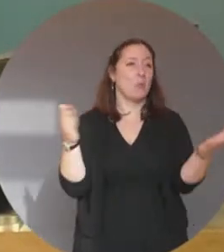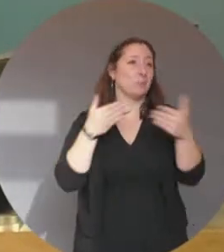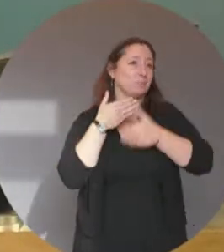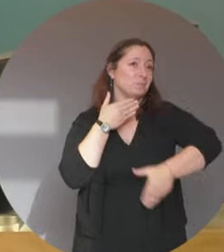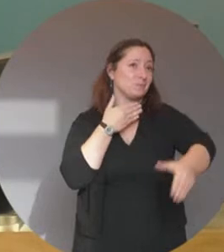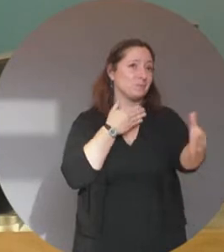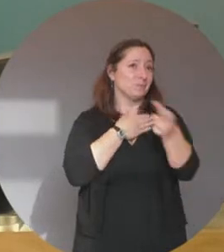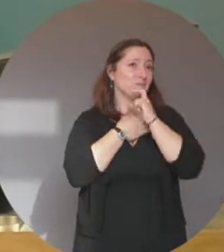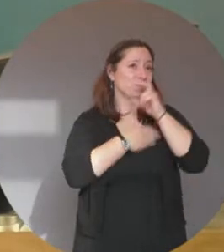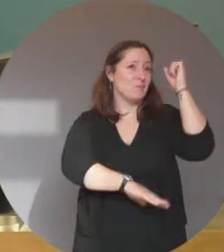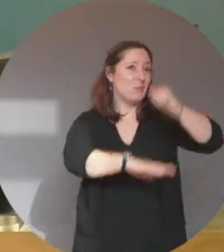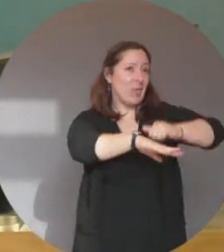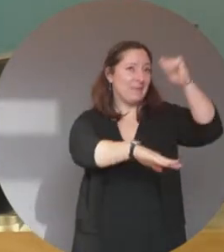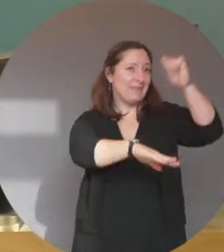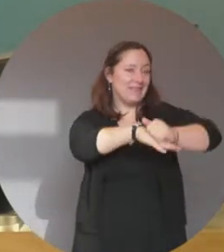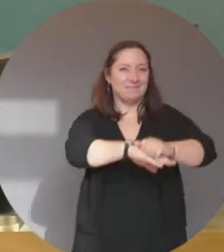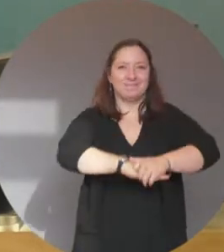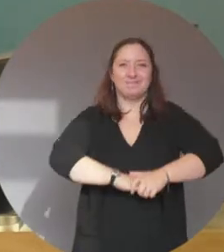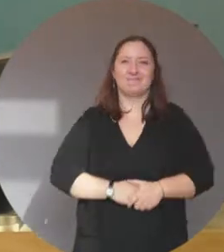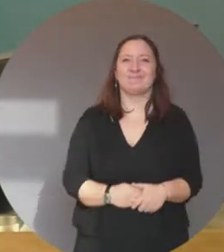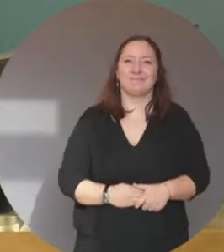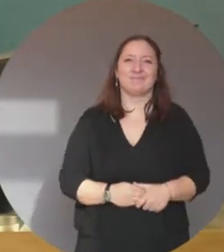bon appétit